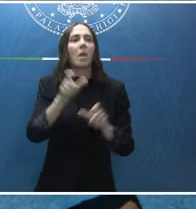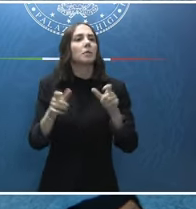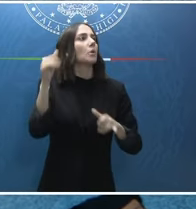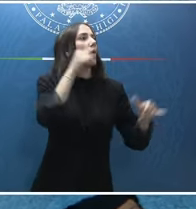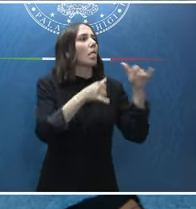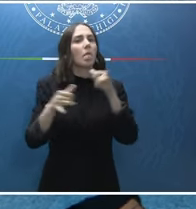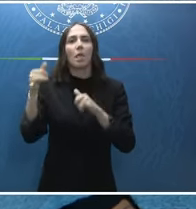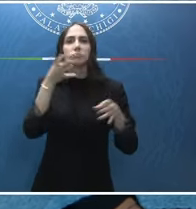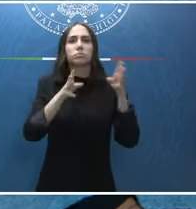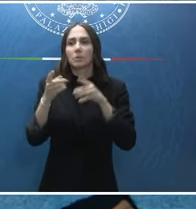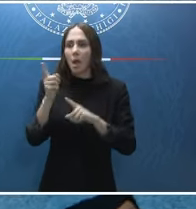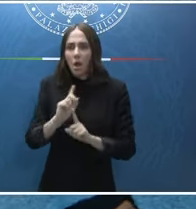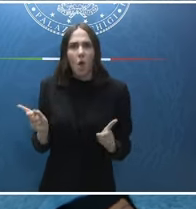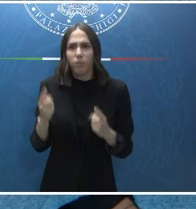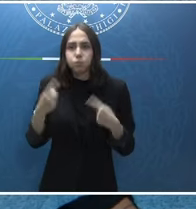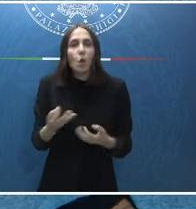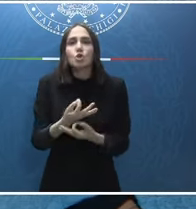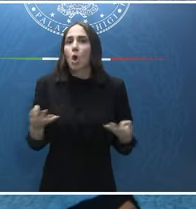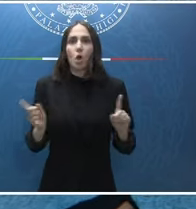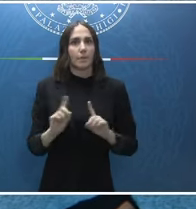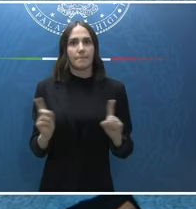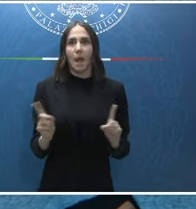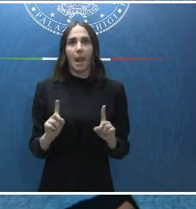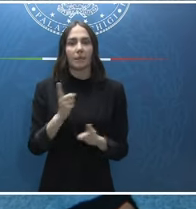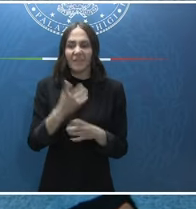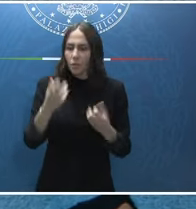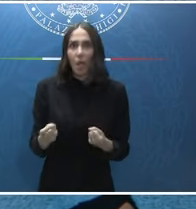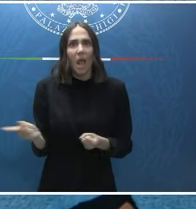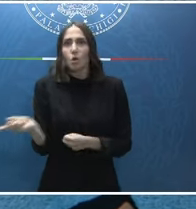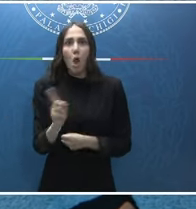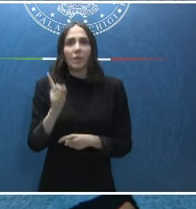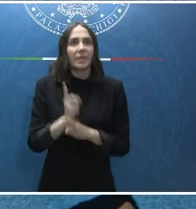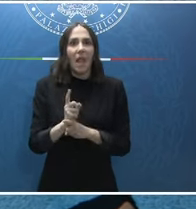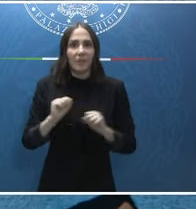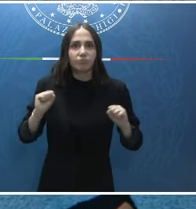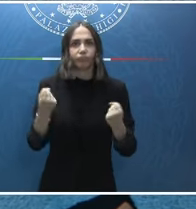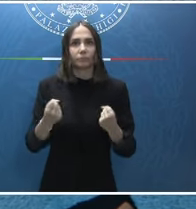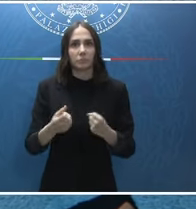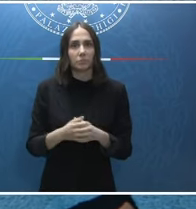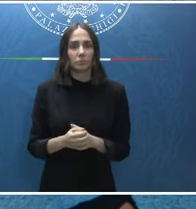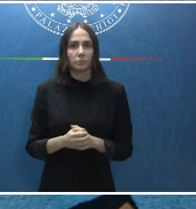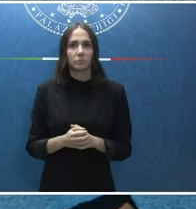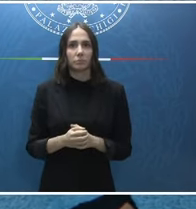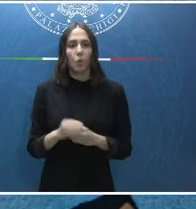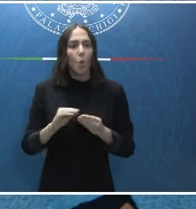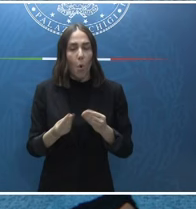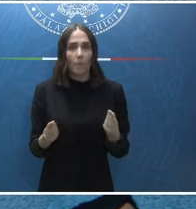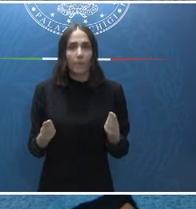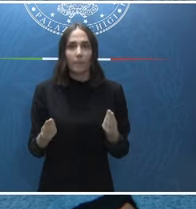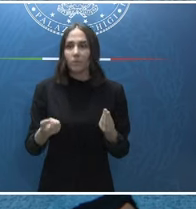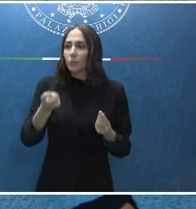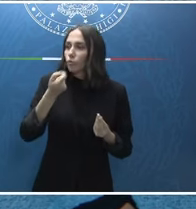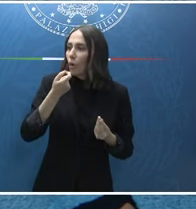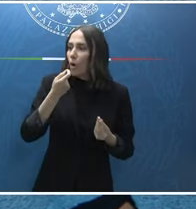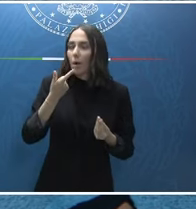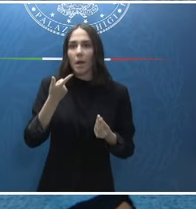bisogna normalizzare ciò che accade, ma bisogna reagire, agire sempre. Come? La droga. Vogliamo dire